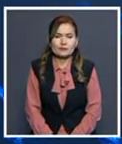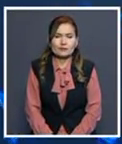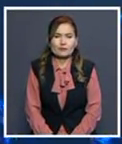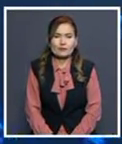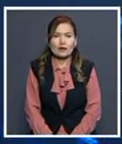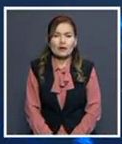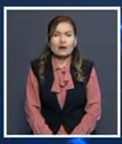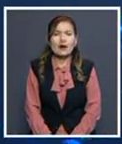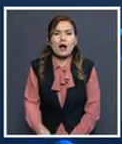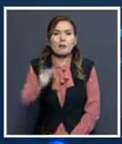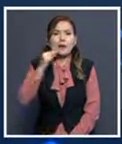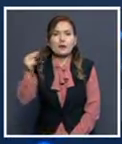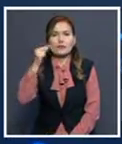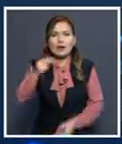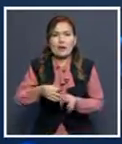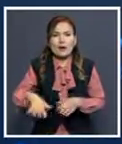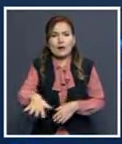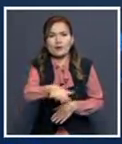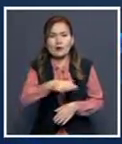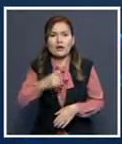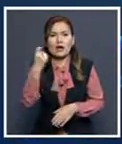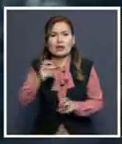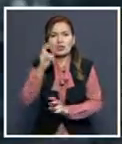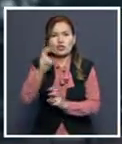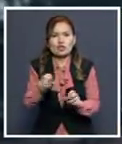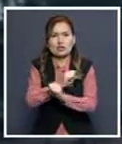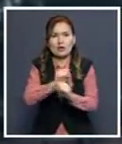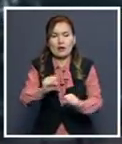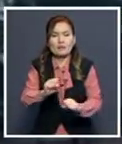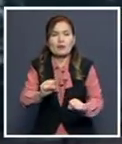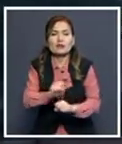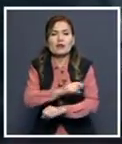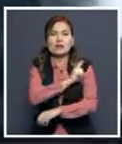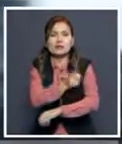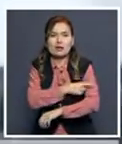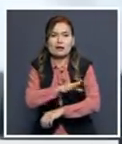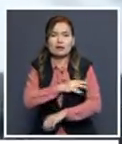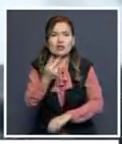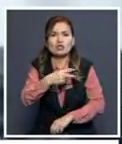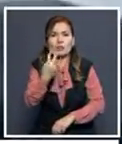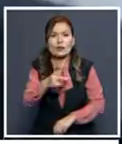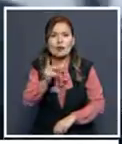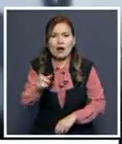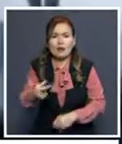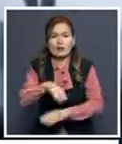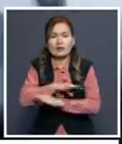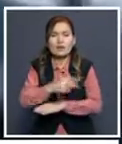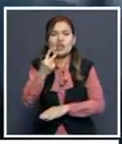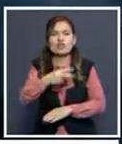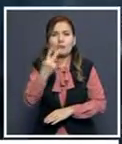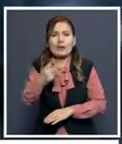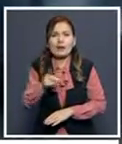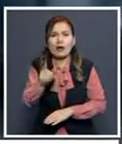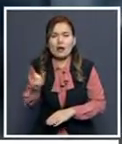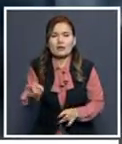Жақан жаңалықтарынан, Қытайдың Хэбэй провинциясындағы химиялық зауытта жарылыс болып 22 адам қаза тапты. Тағы 22-сі жараланған. Оқиға